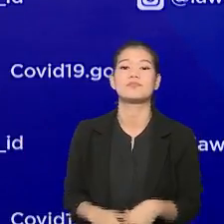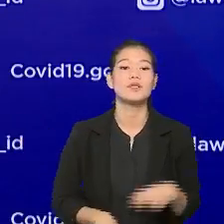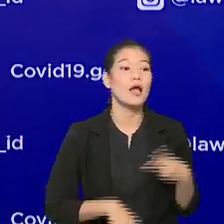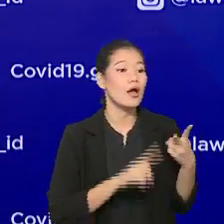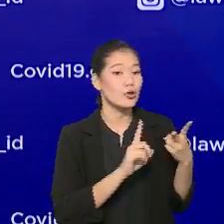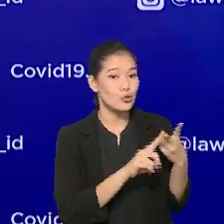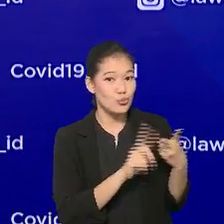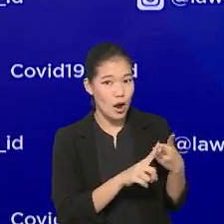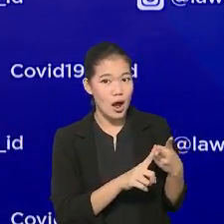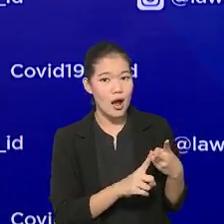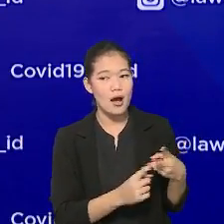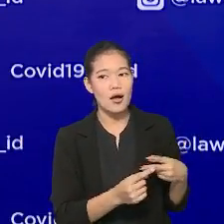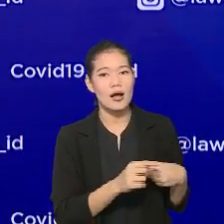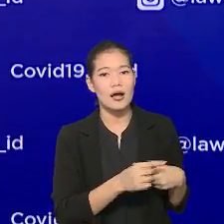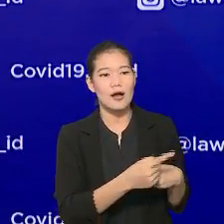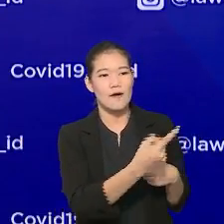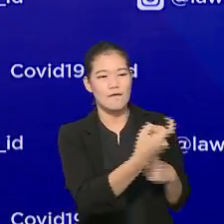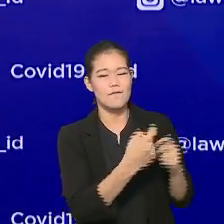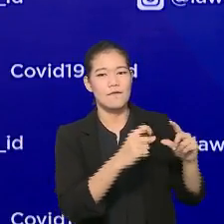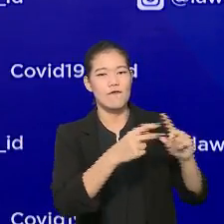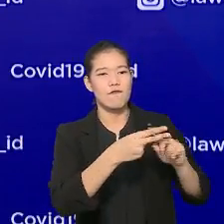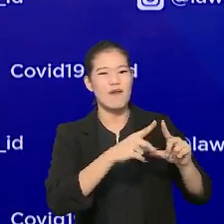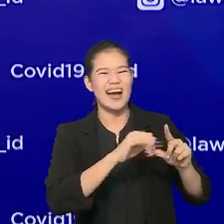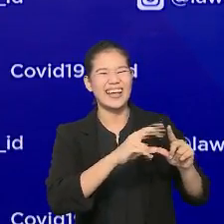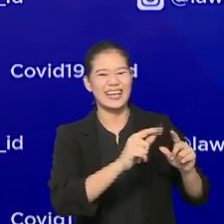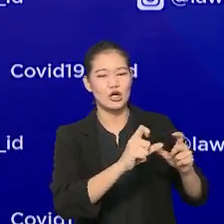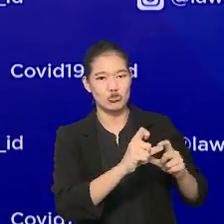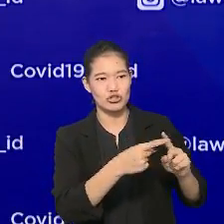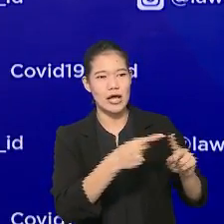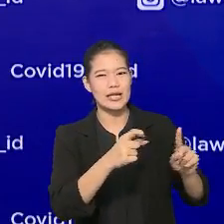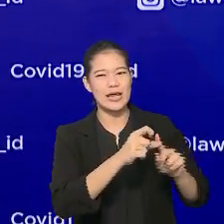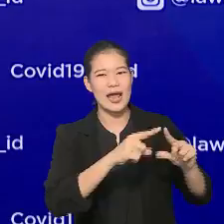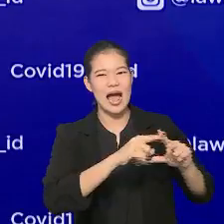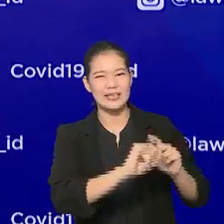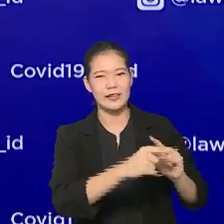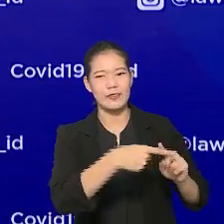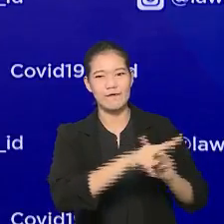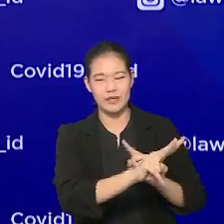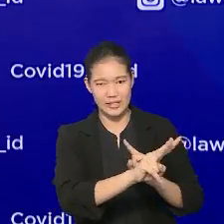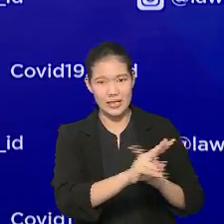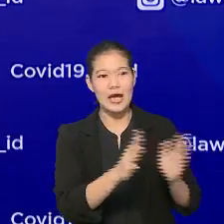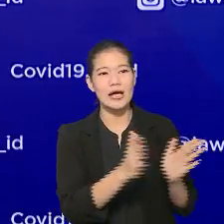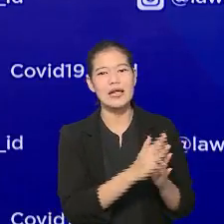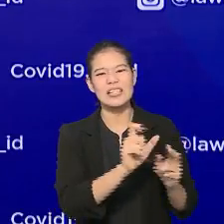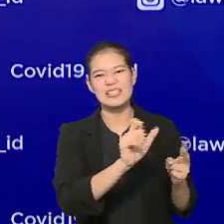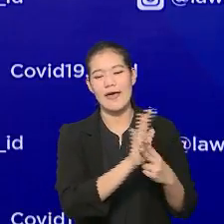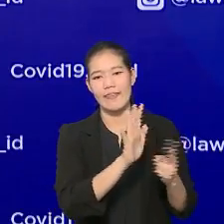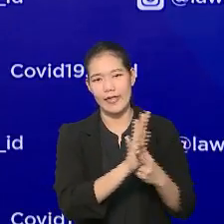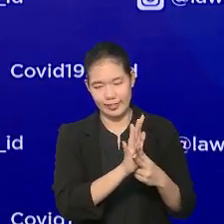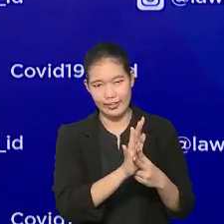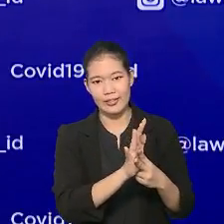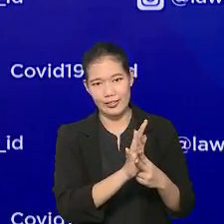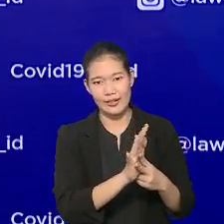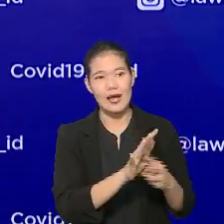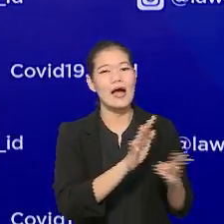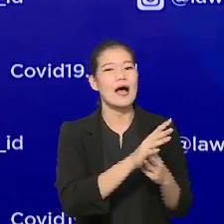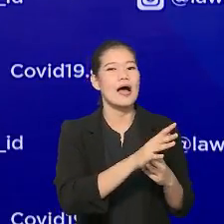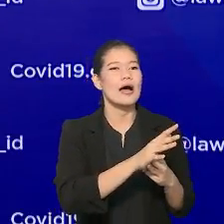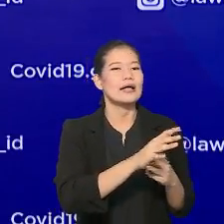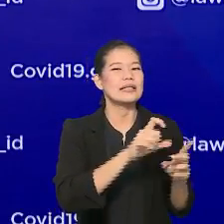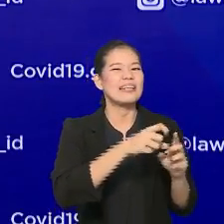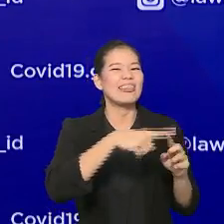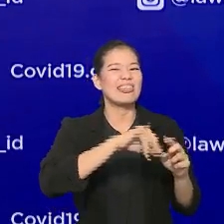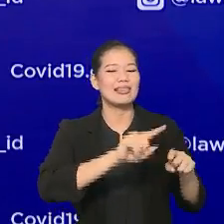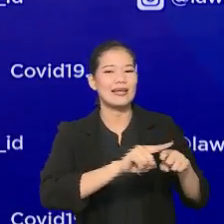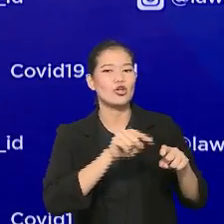Pertanyaan kedua dari Virus Asahi TV, Desi Republika, Taufik CNNindonesia.com, Melda Detik.com,